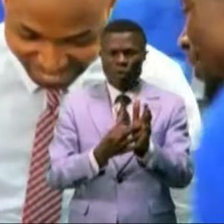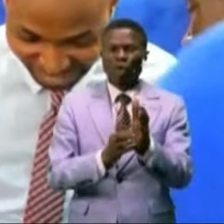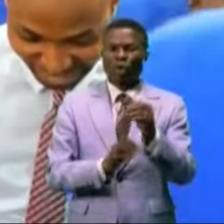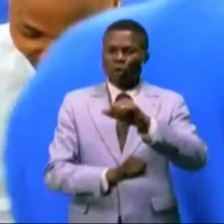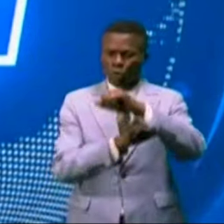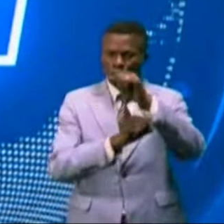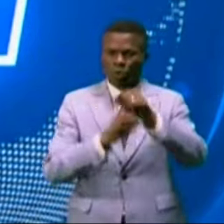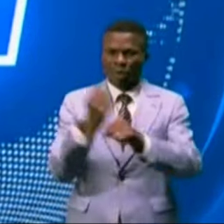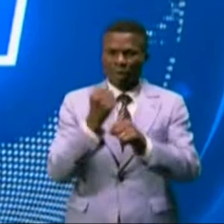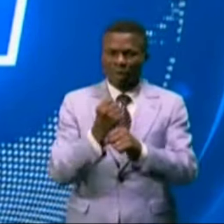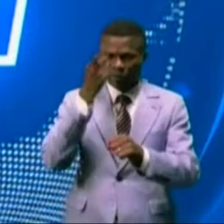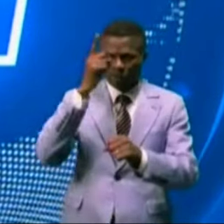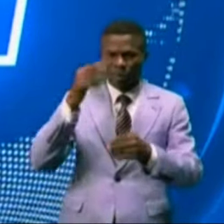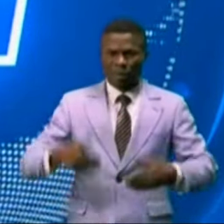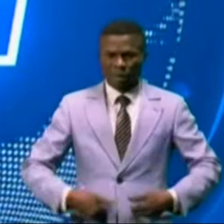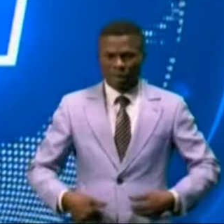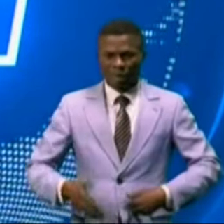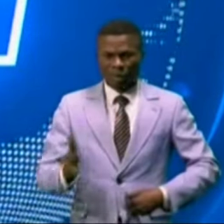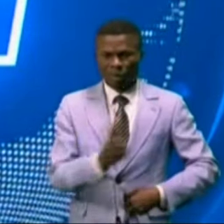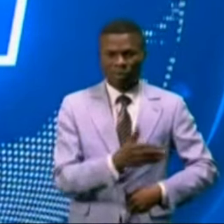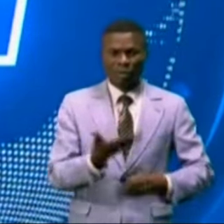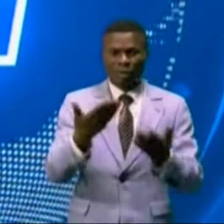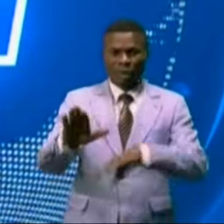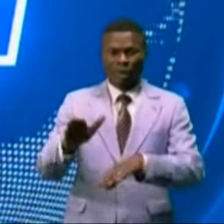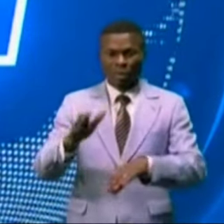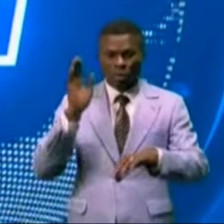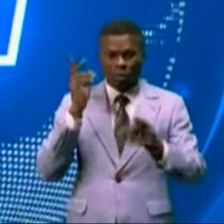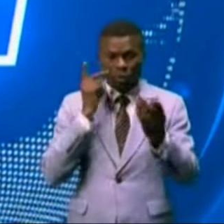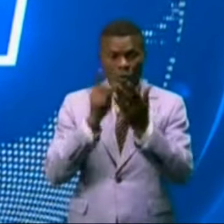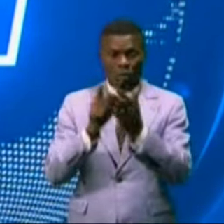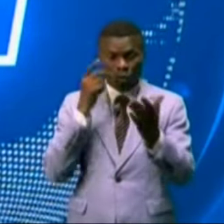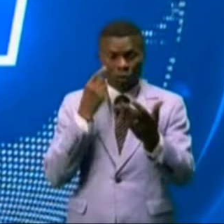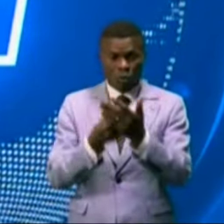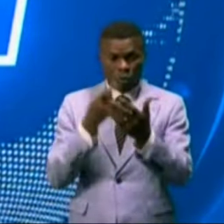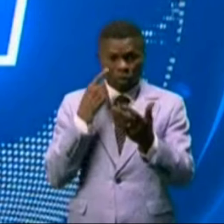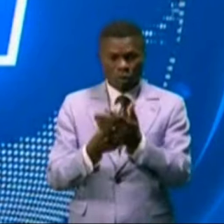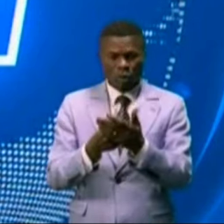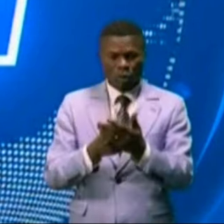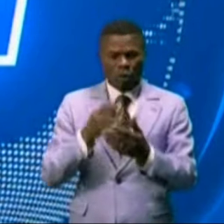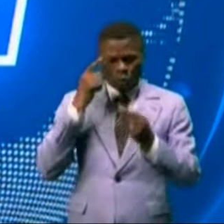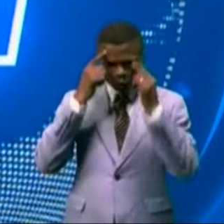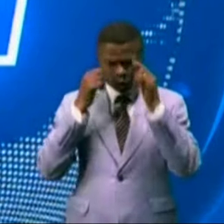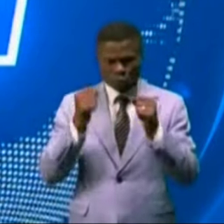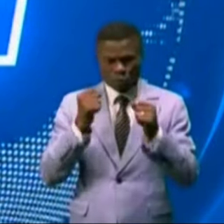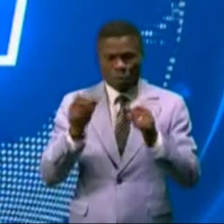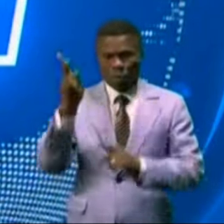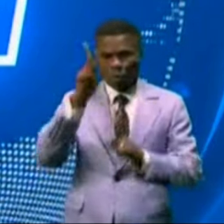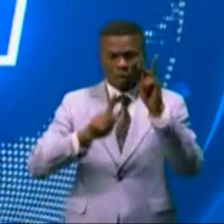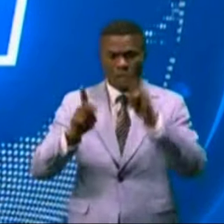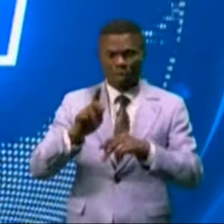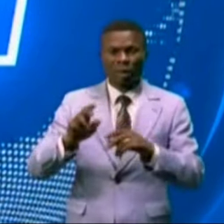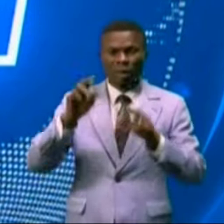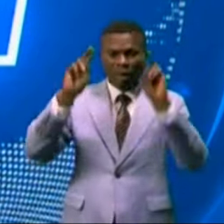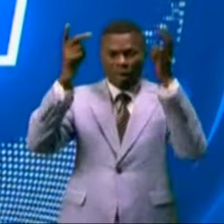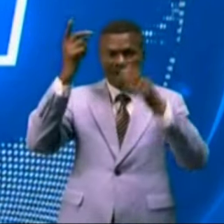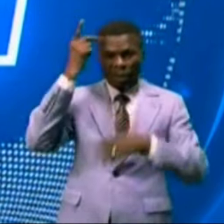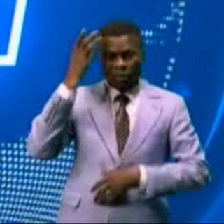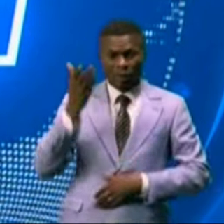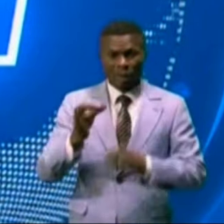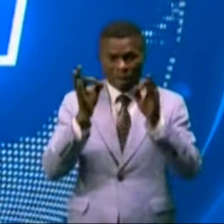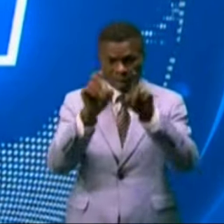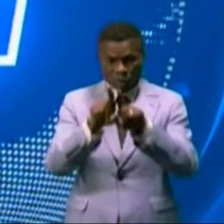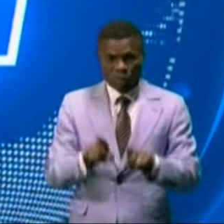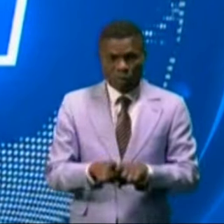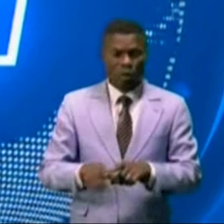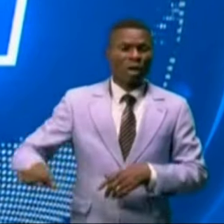jeunes. Les décès observés ces derniers temps inquiètent beaucoup la population dans la capitale congolaise, mais aussi